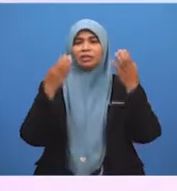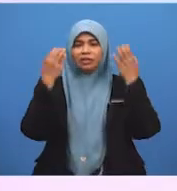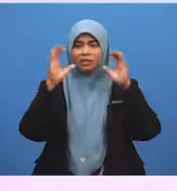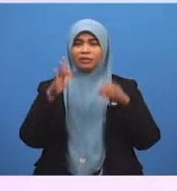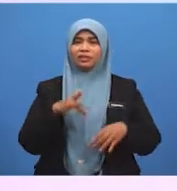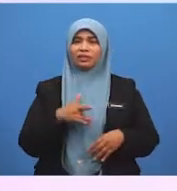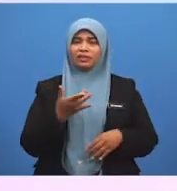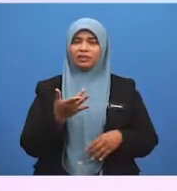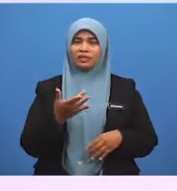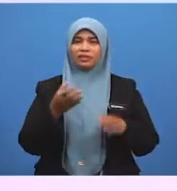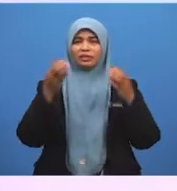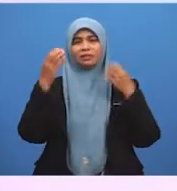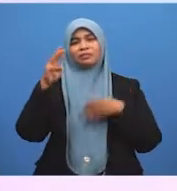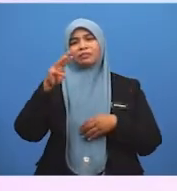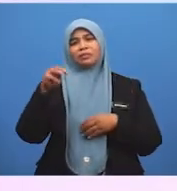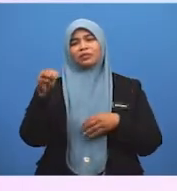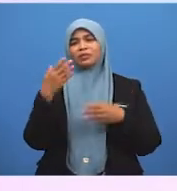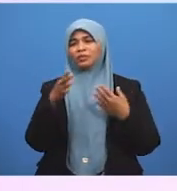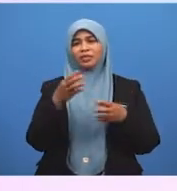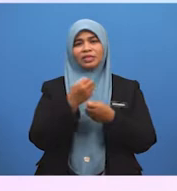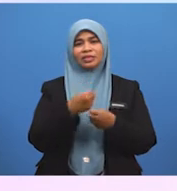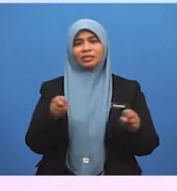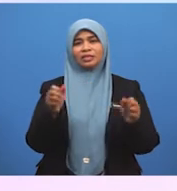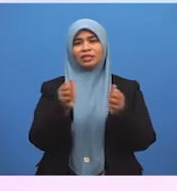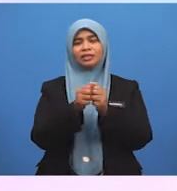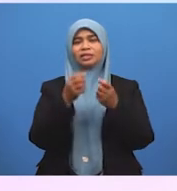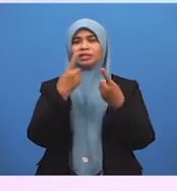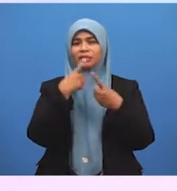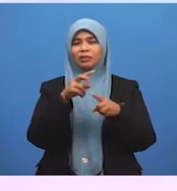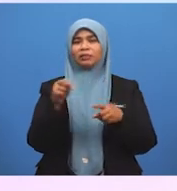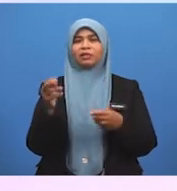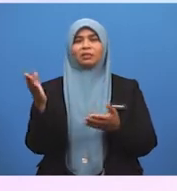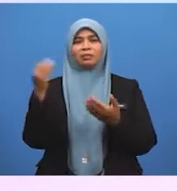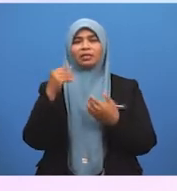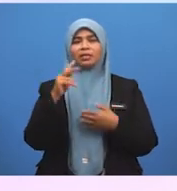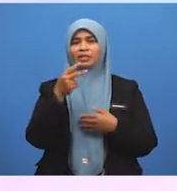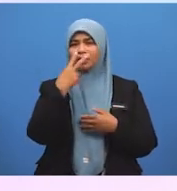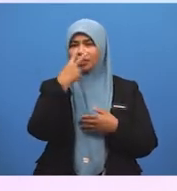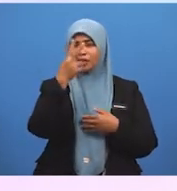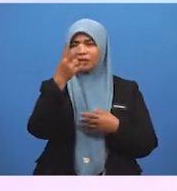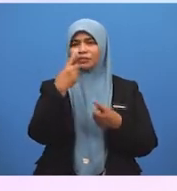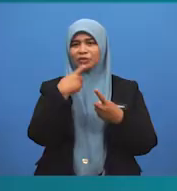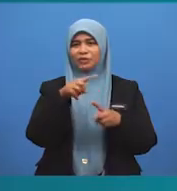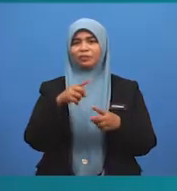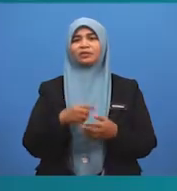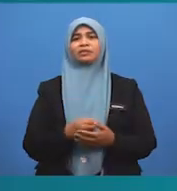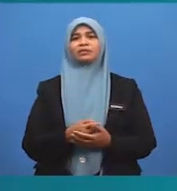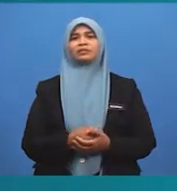Cikgu berasa murid-murid sudah bersedia dengan jawapan. Mari kita menyemak jawapan.